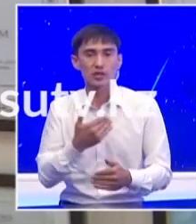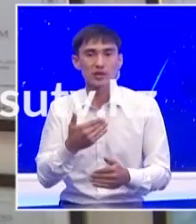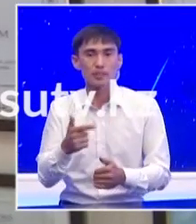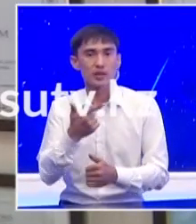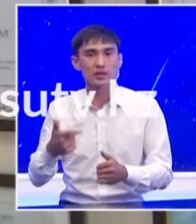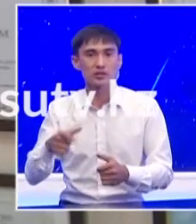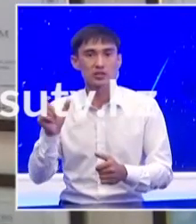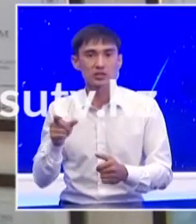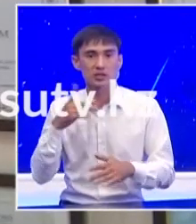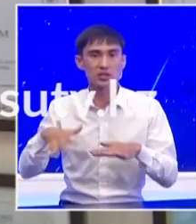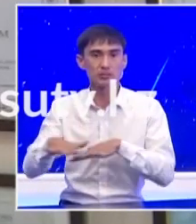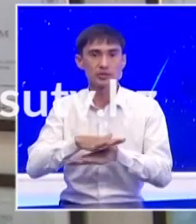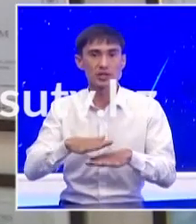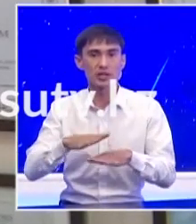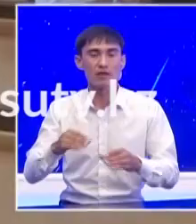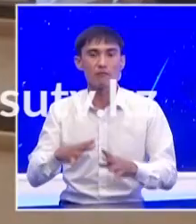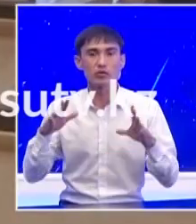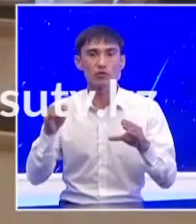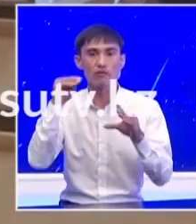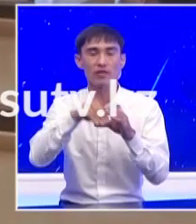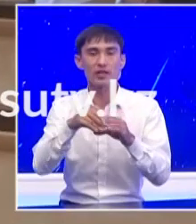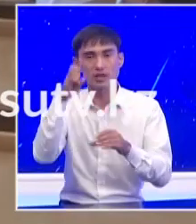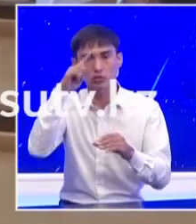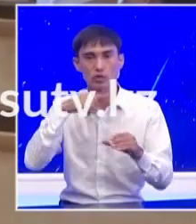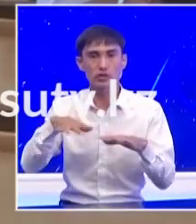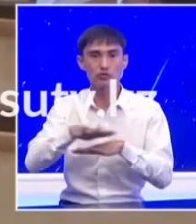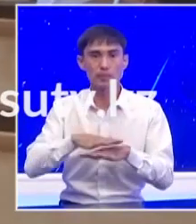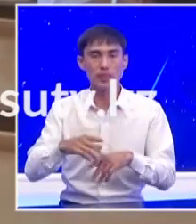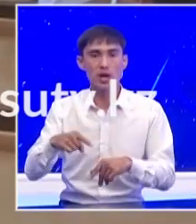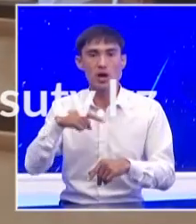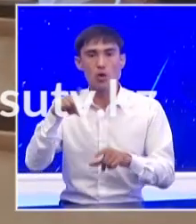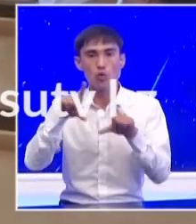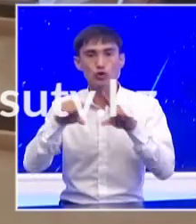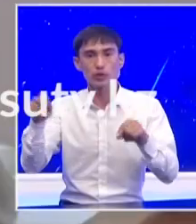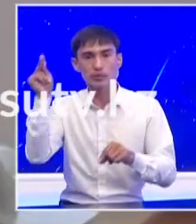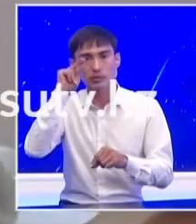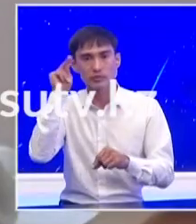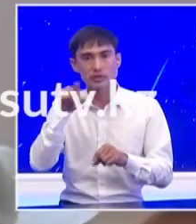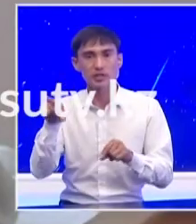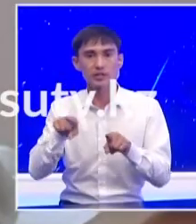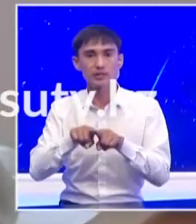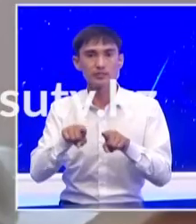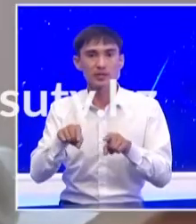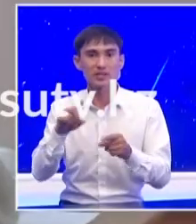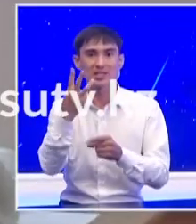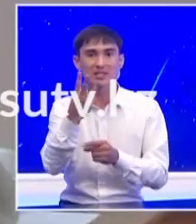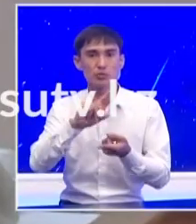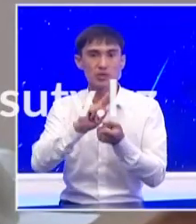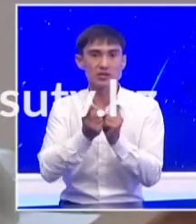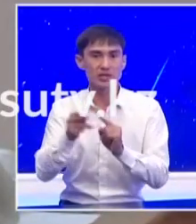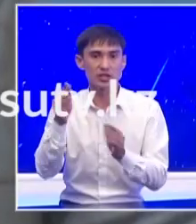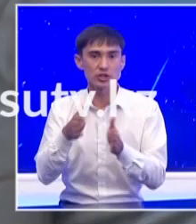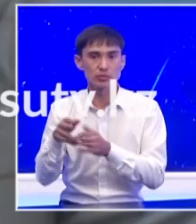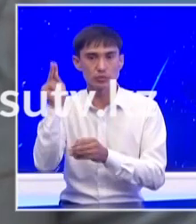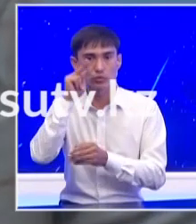и внести весомый вклад в развитие государства. Отметим, что в учебном заведении школьники по сей день обучаются в трехсменном режиме.